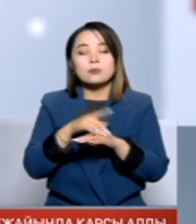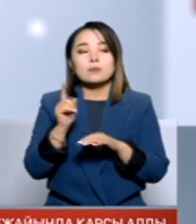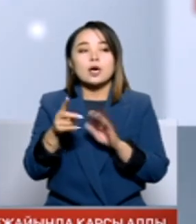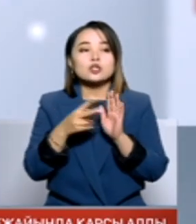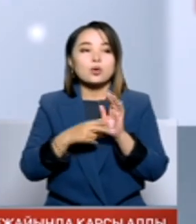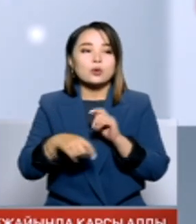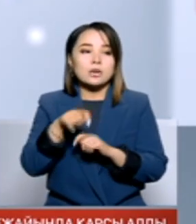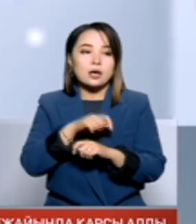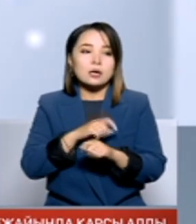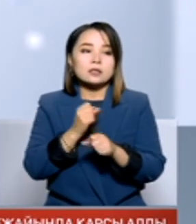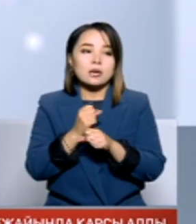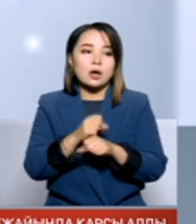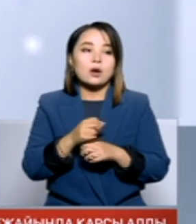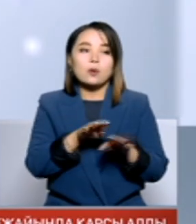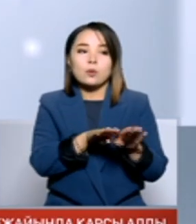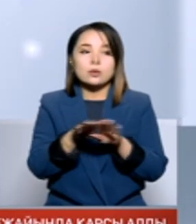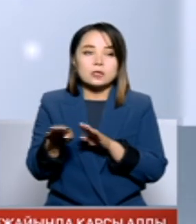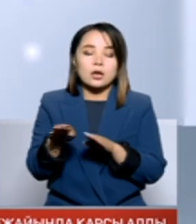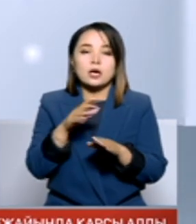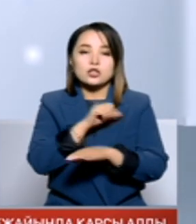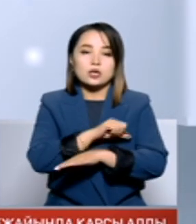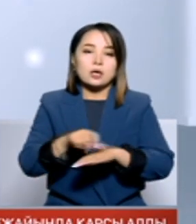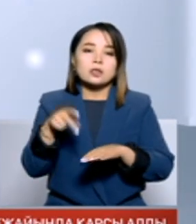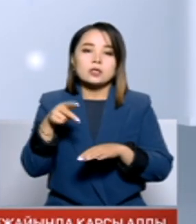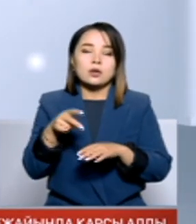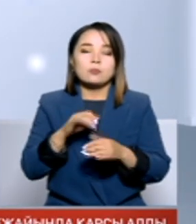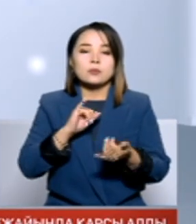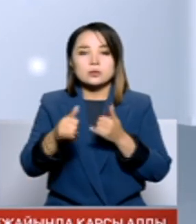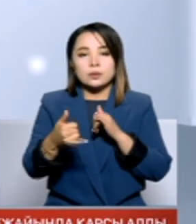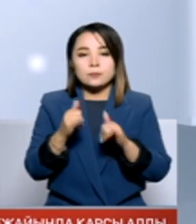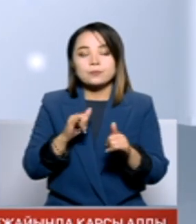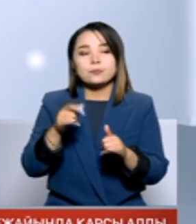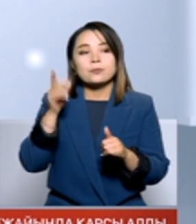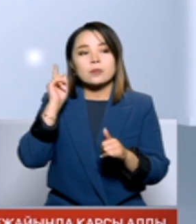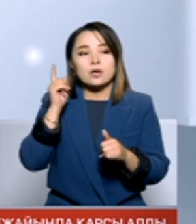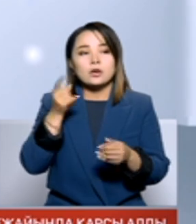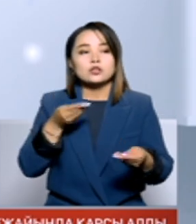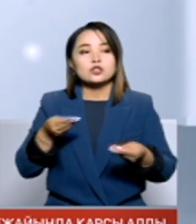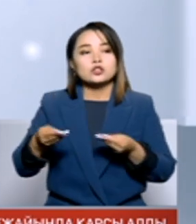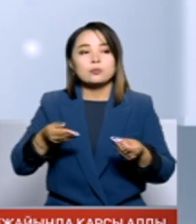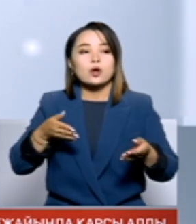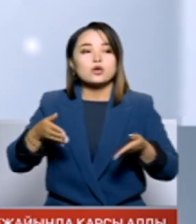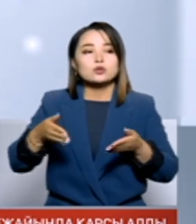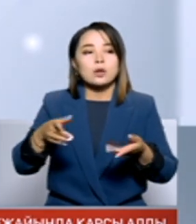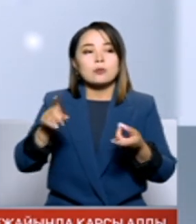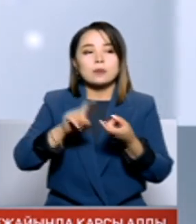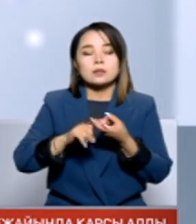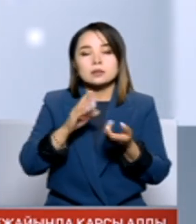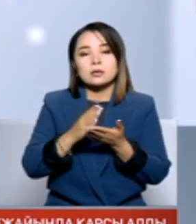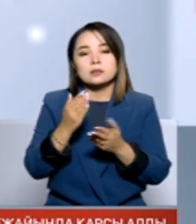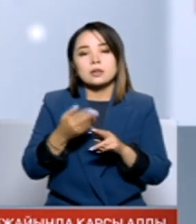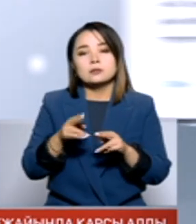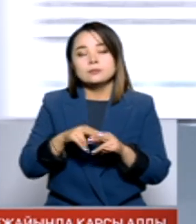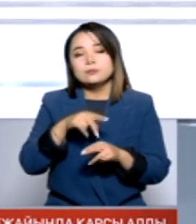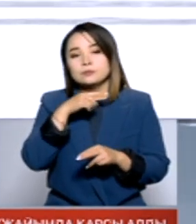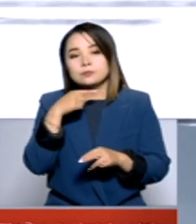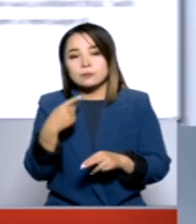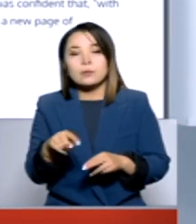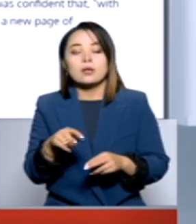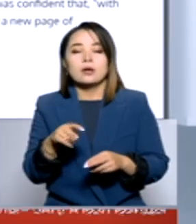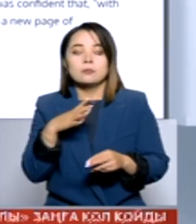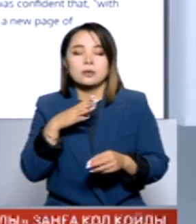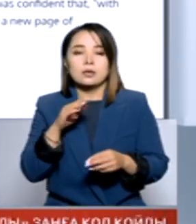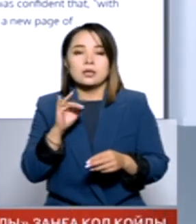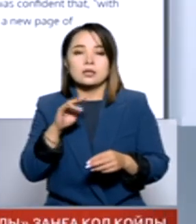1700 шақырымдық ортақ шекара, 2000 жылдық алыс-беріс және ежелгі жібек жолы байланыстыратыны айтылған. Ал Ресейдің